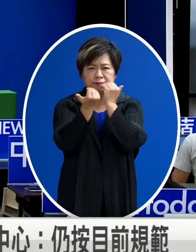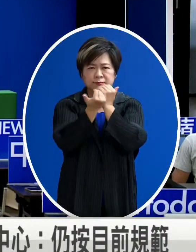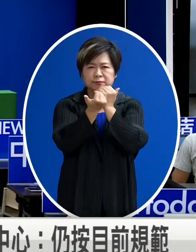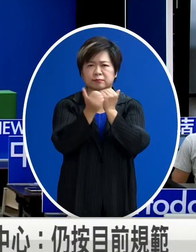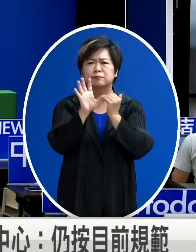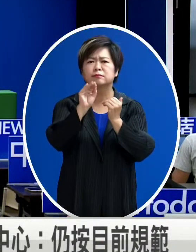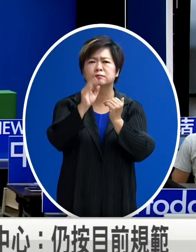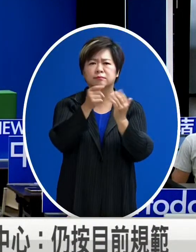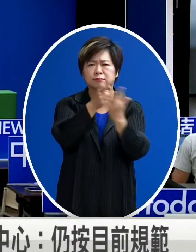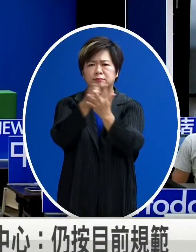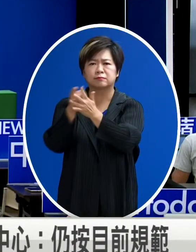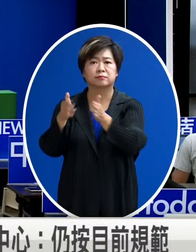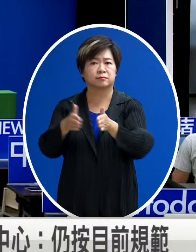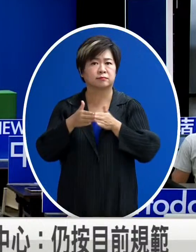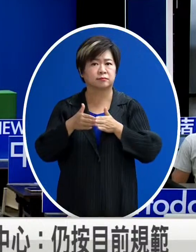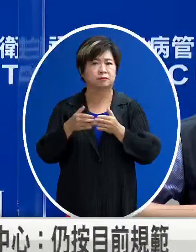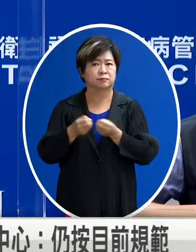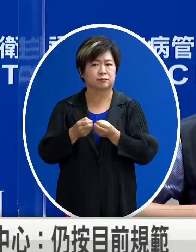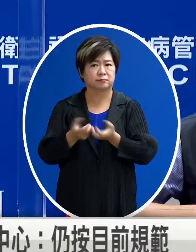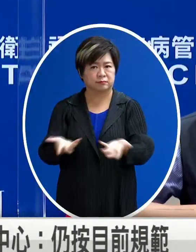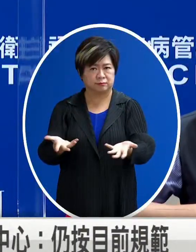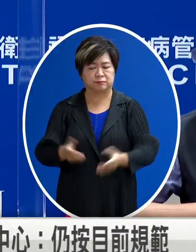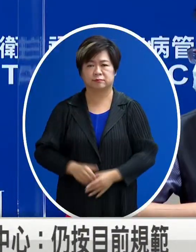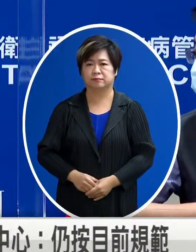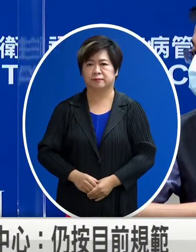中心怎么看？谢谢。